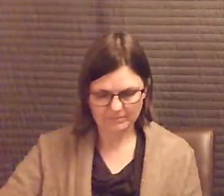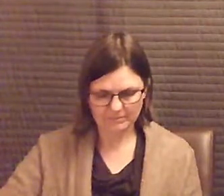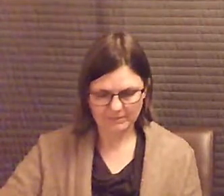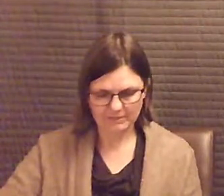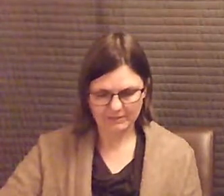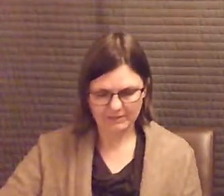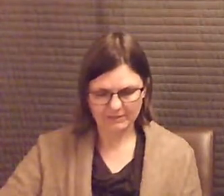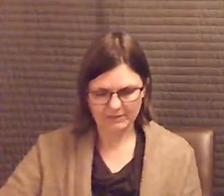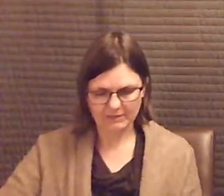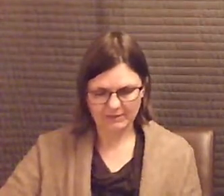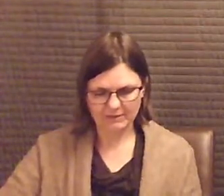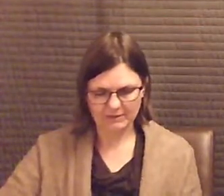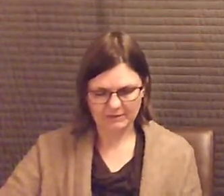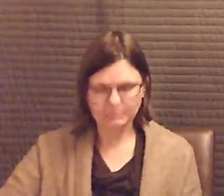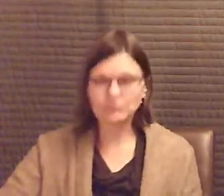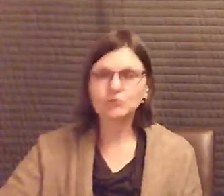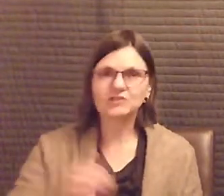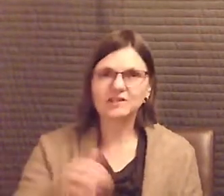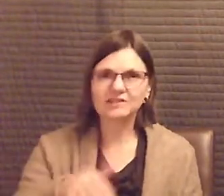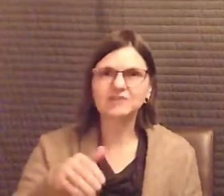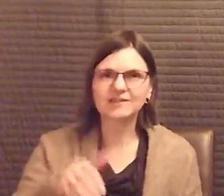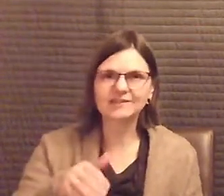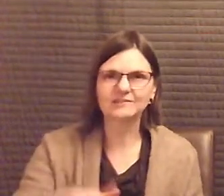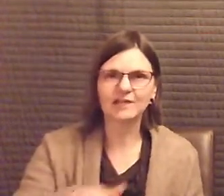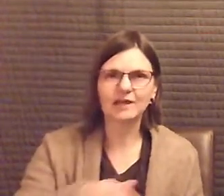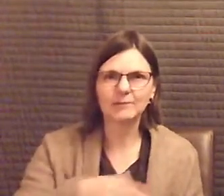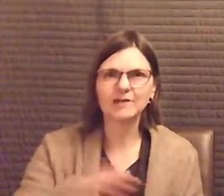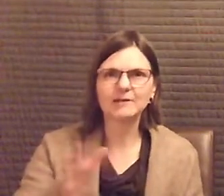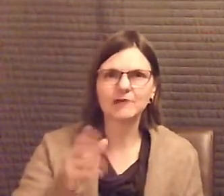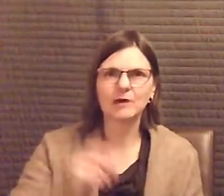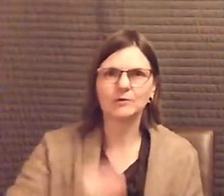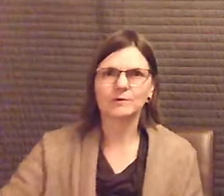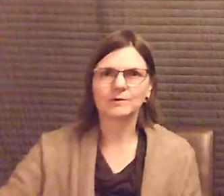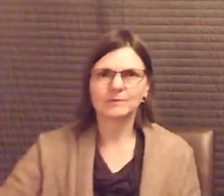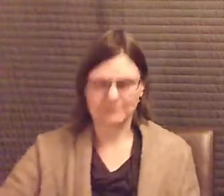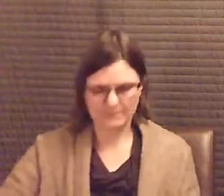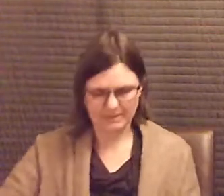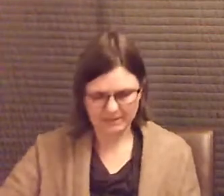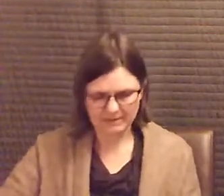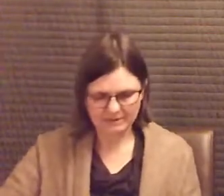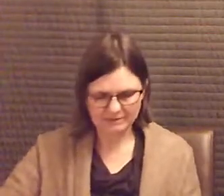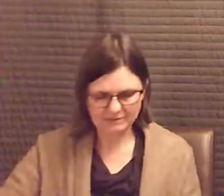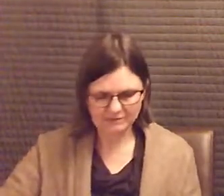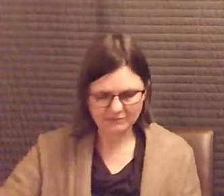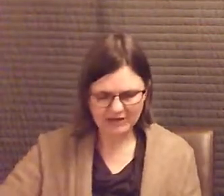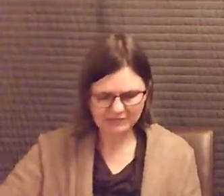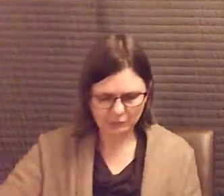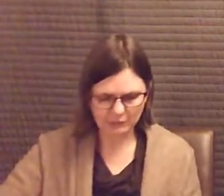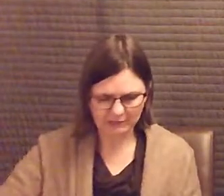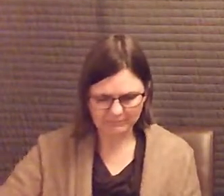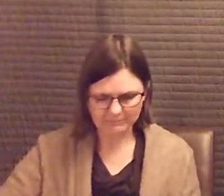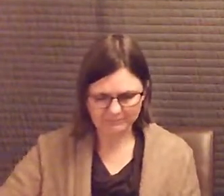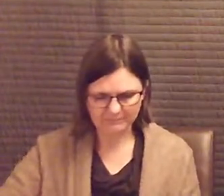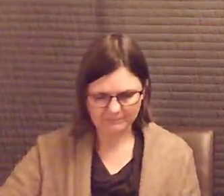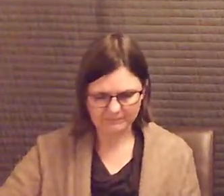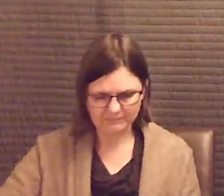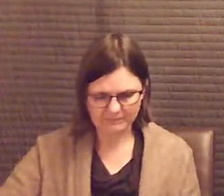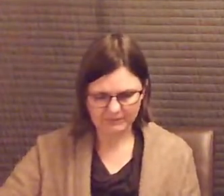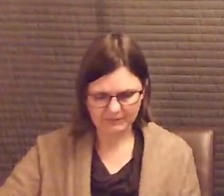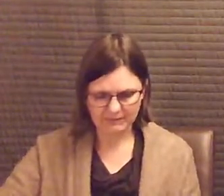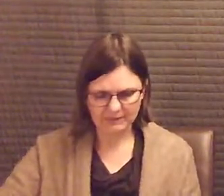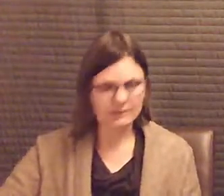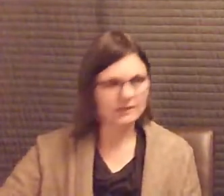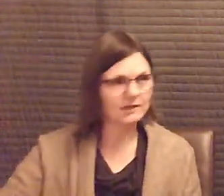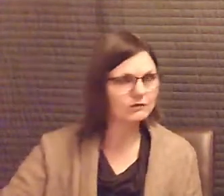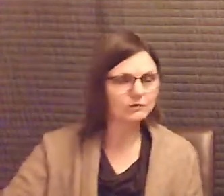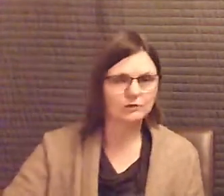bredere is de christie je bloeden series de christen en man en vrouw dit is een woning dit is een waarschuwing na twee of drie